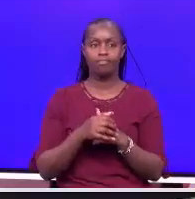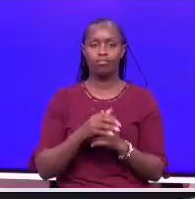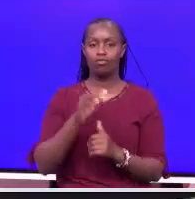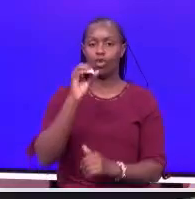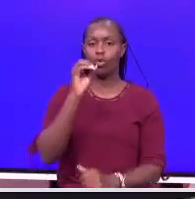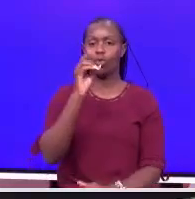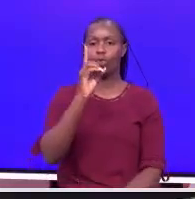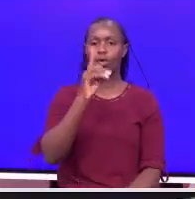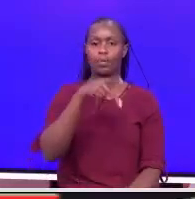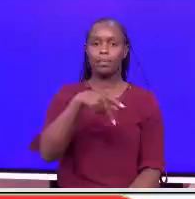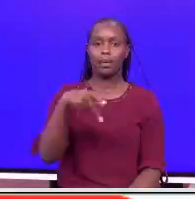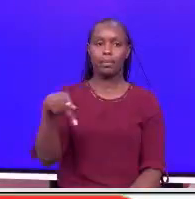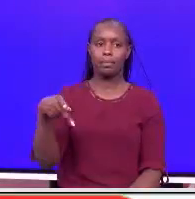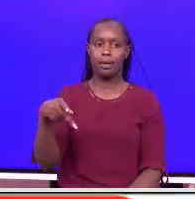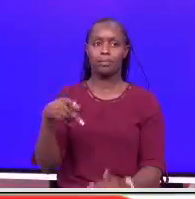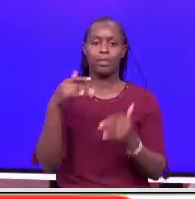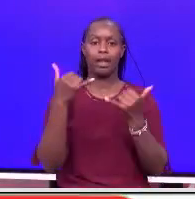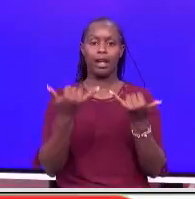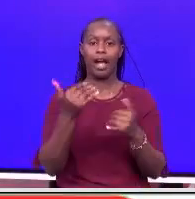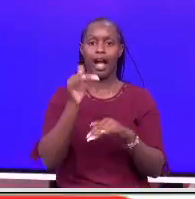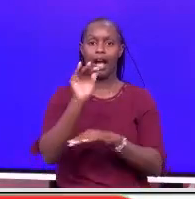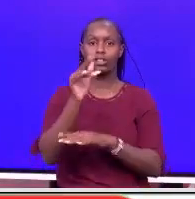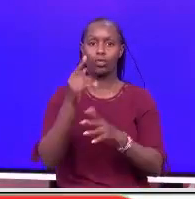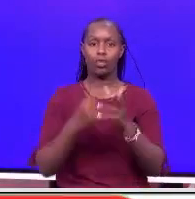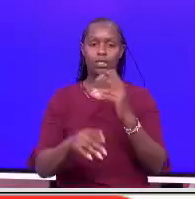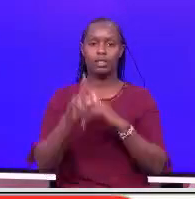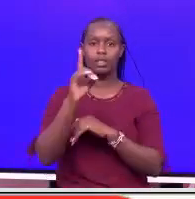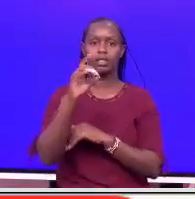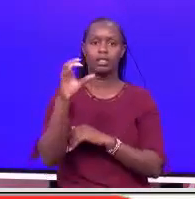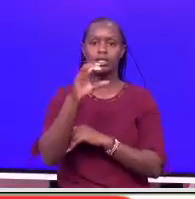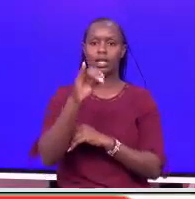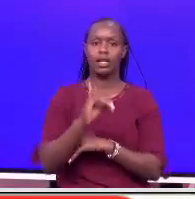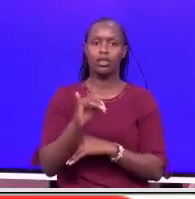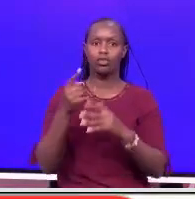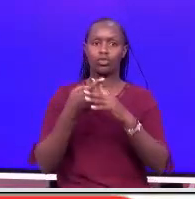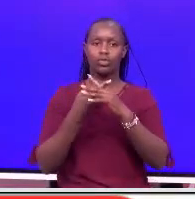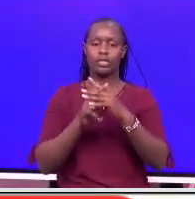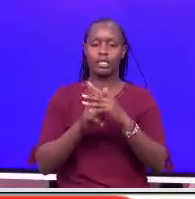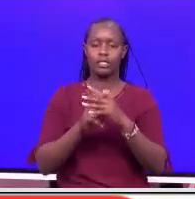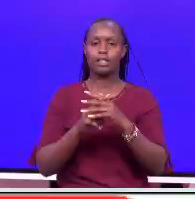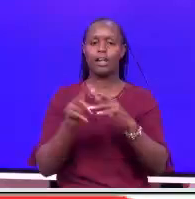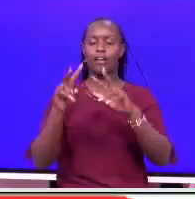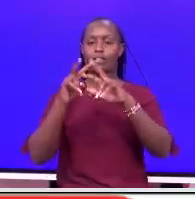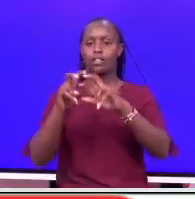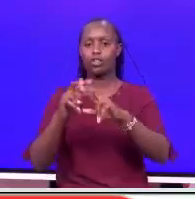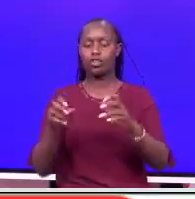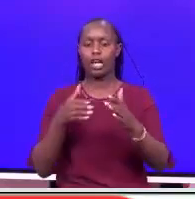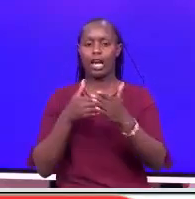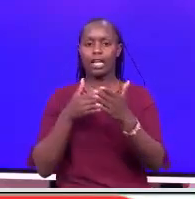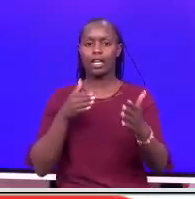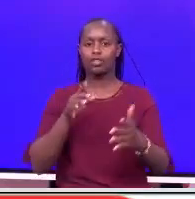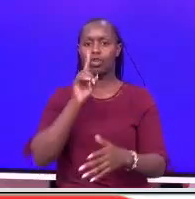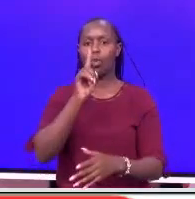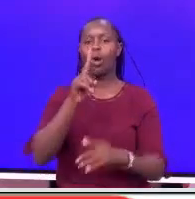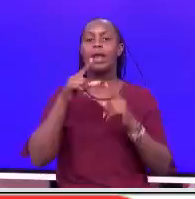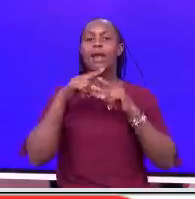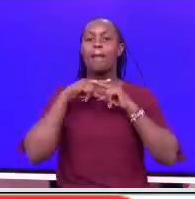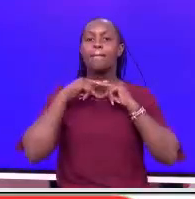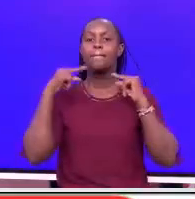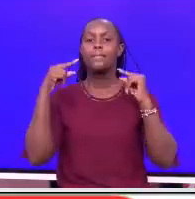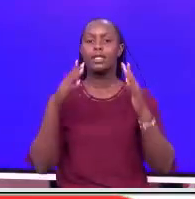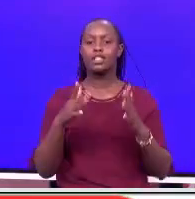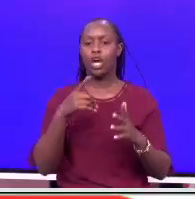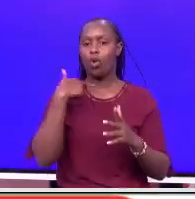ODPP imeagiza idara ya upelelezi wa jinai DCI kuanza uchunguzi dhidi ya mhubiri mmoja dhidi ya madai ya kuchochea mifarakano ya